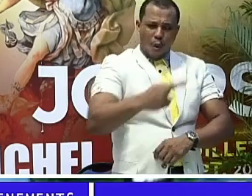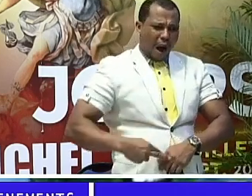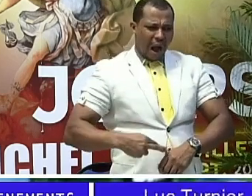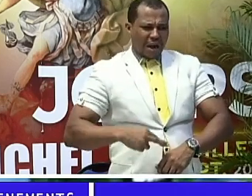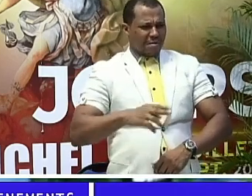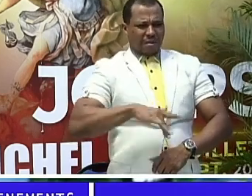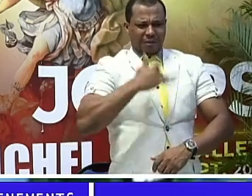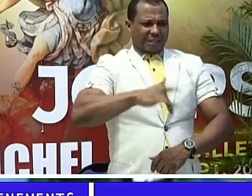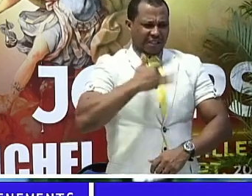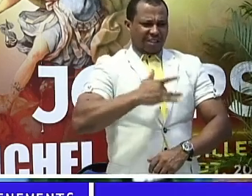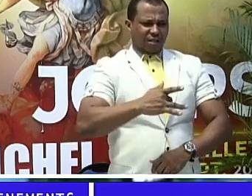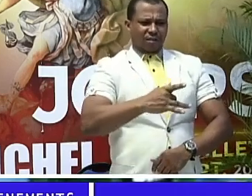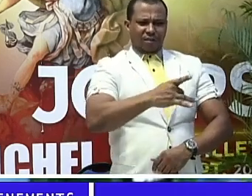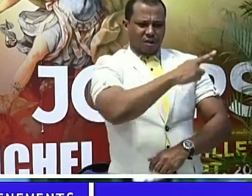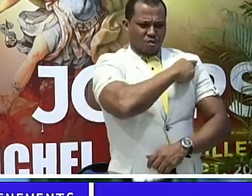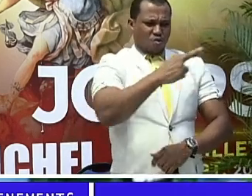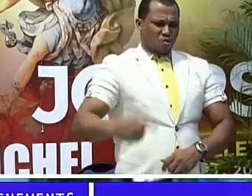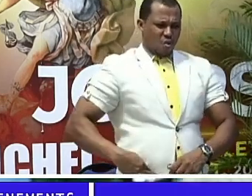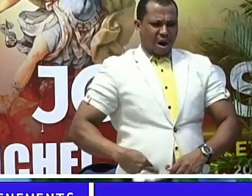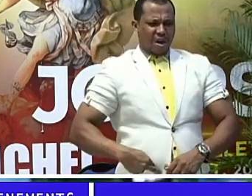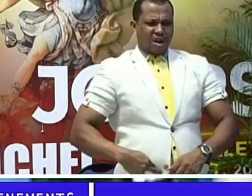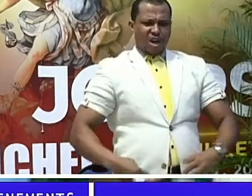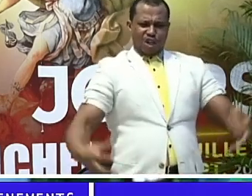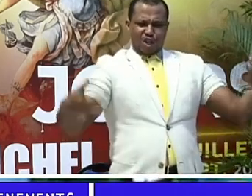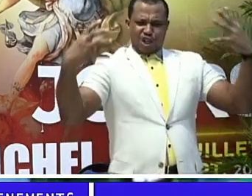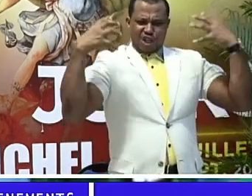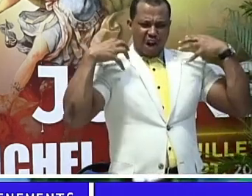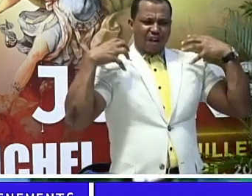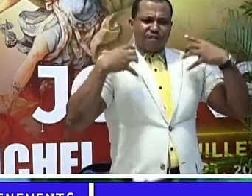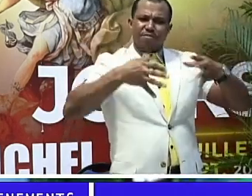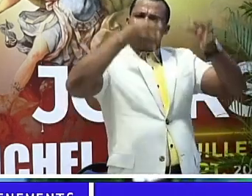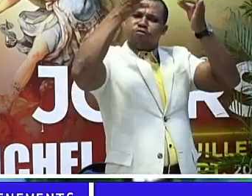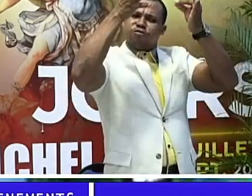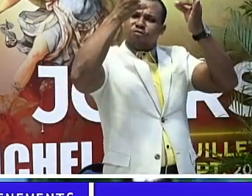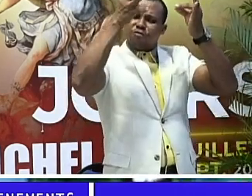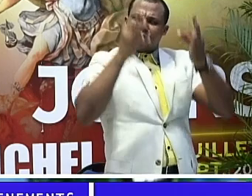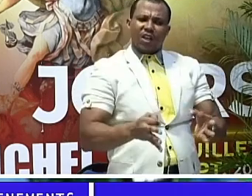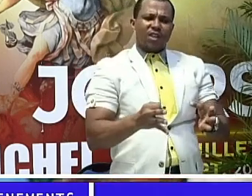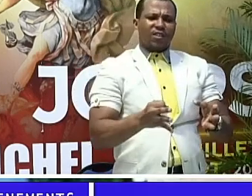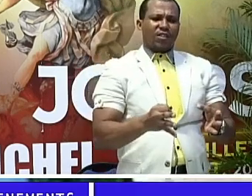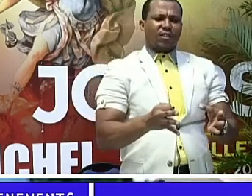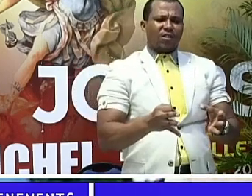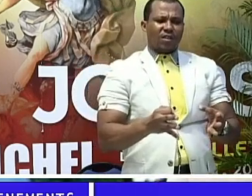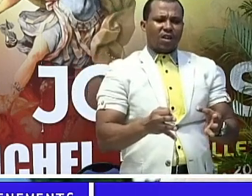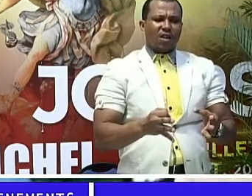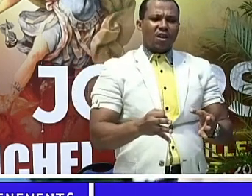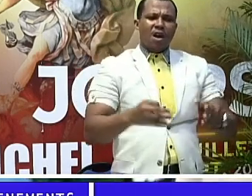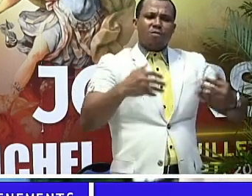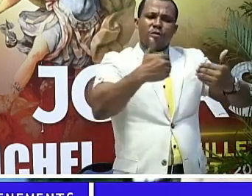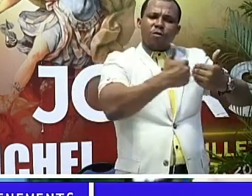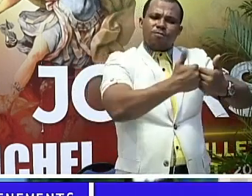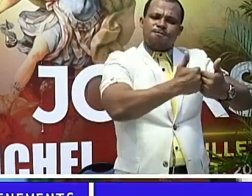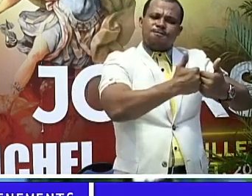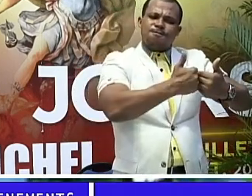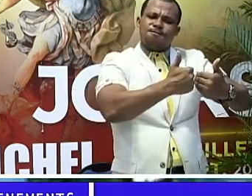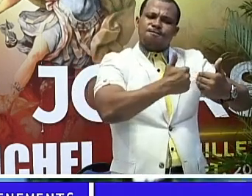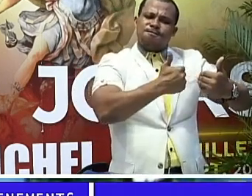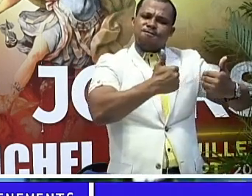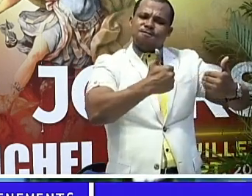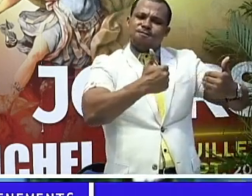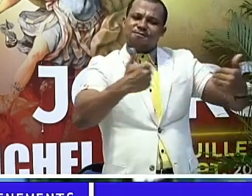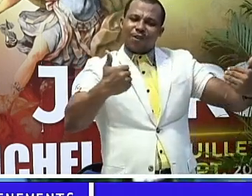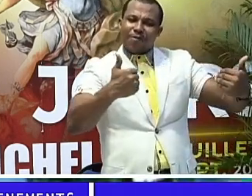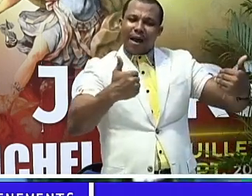le chef, le total dans le pays, le décidé dans son plein pouvoir de séparer